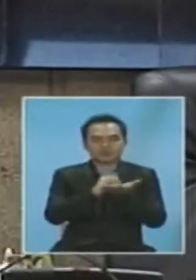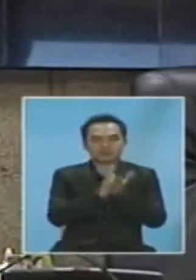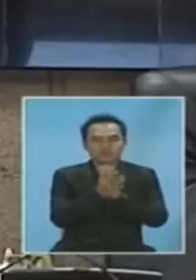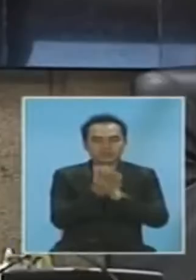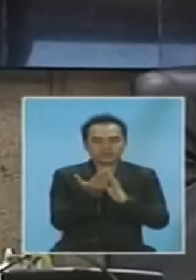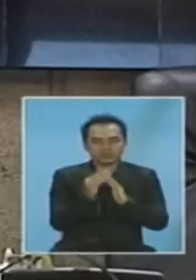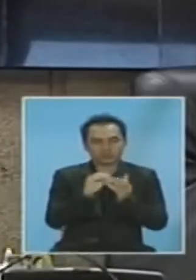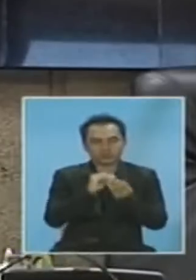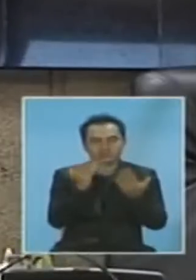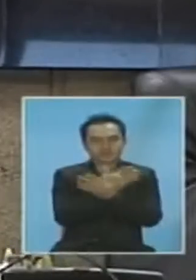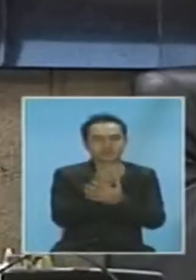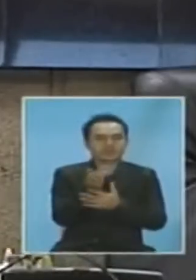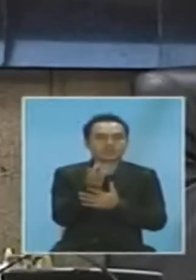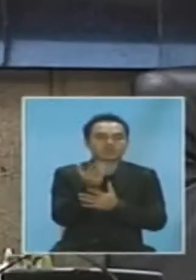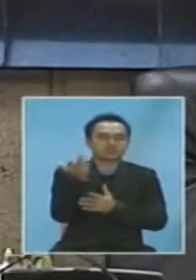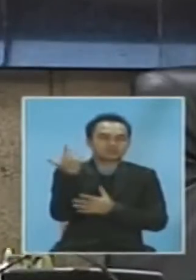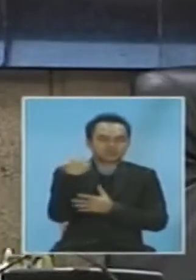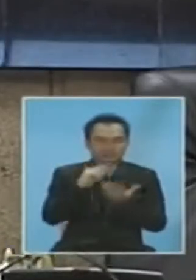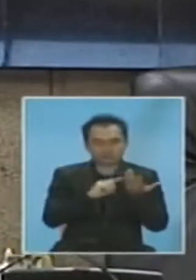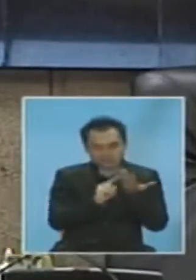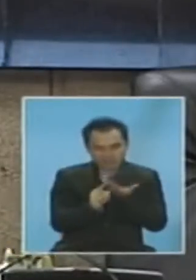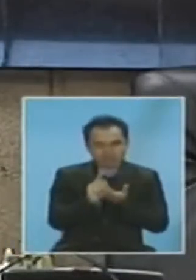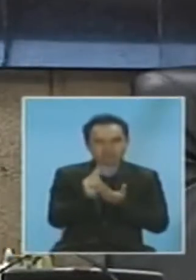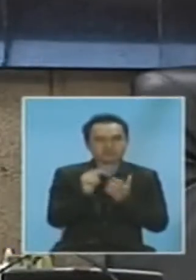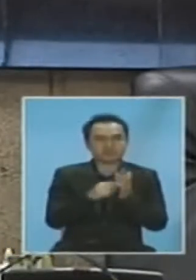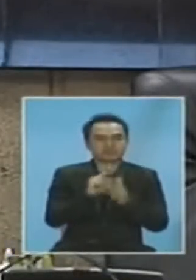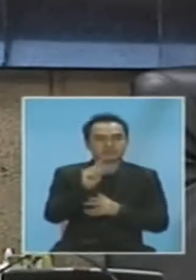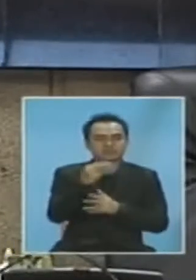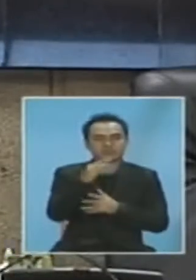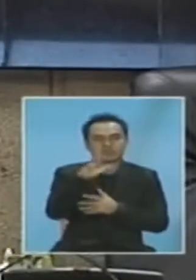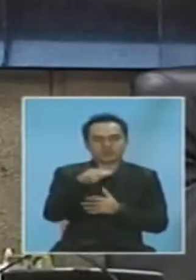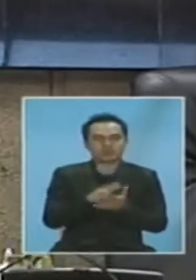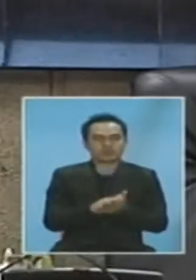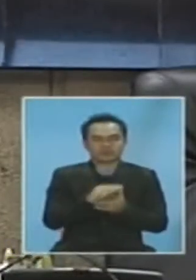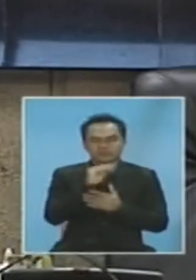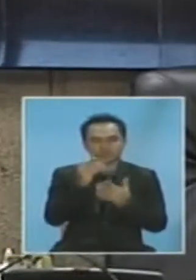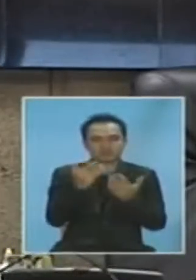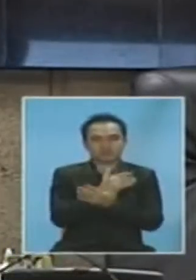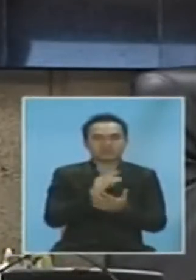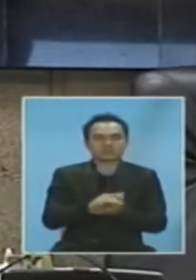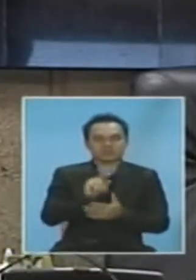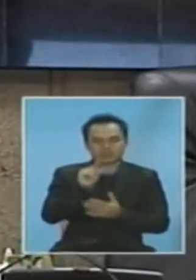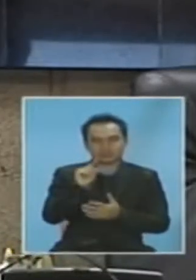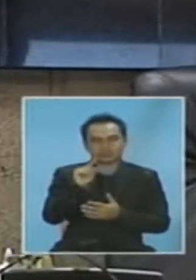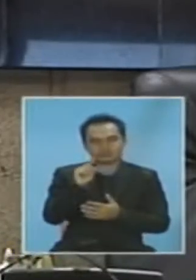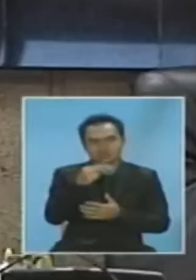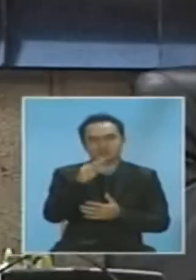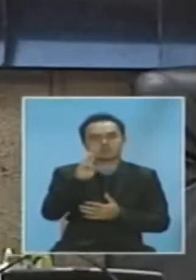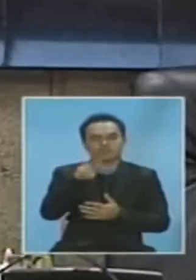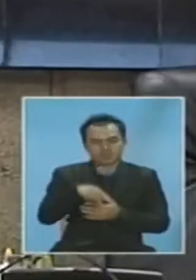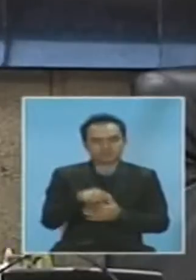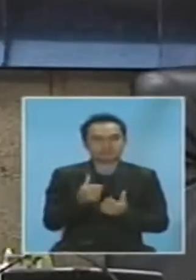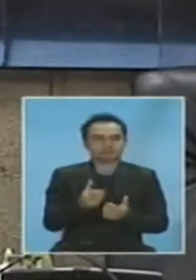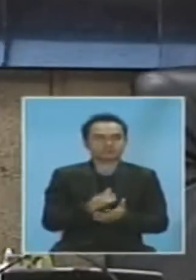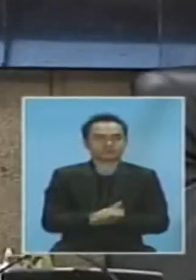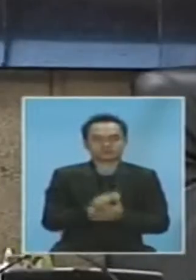ำนำข้าวเปลือกจากราคาตันละ 15,000 บาทเป็นราคาตันละ 12,000 บาท